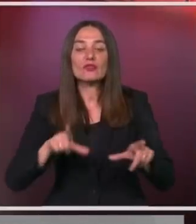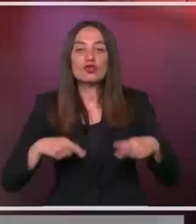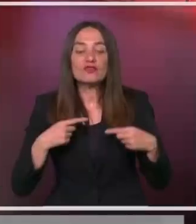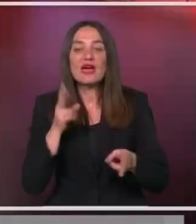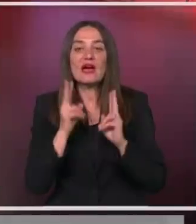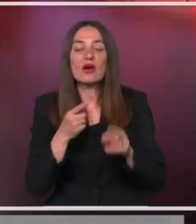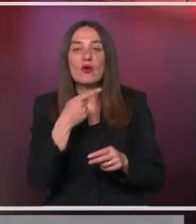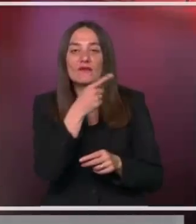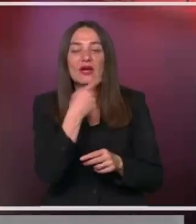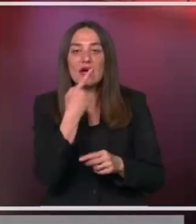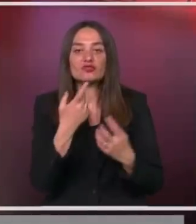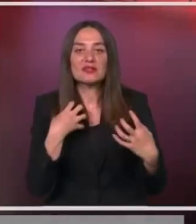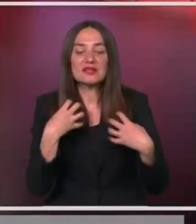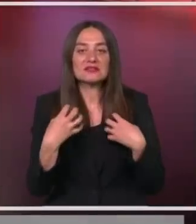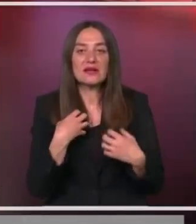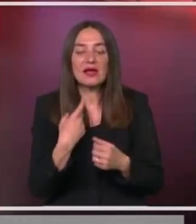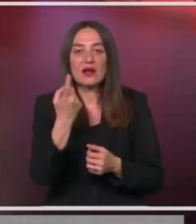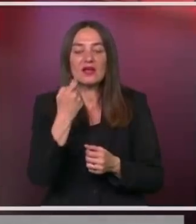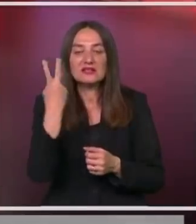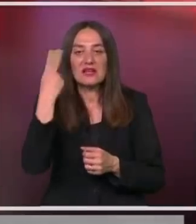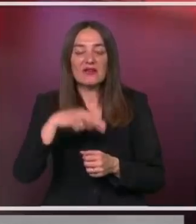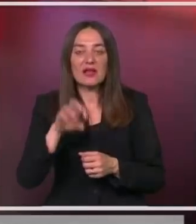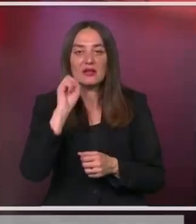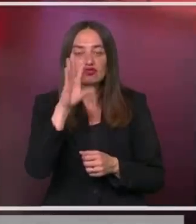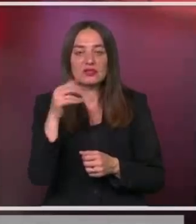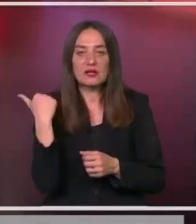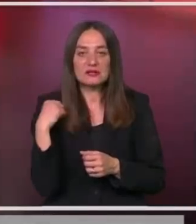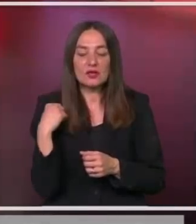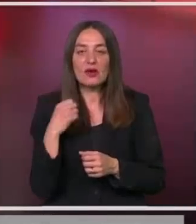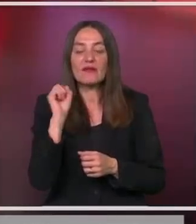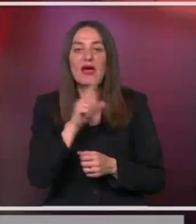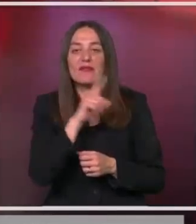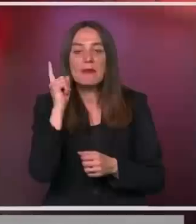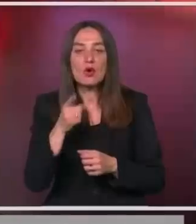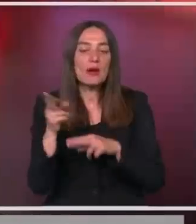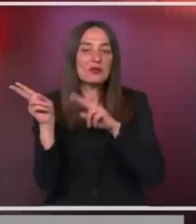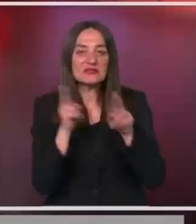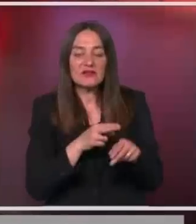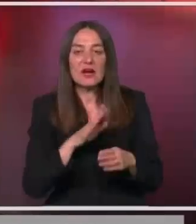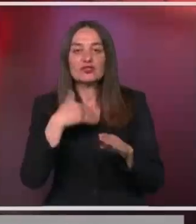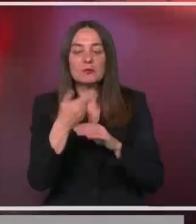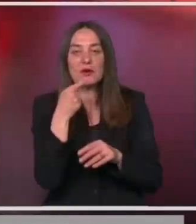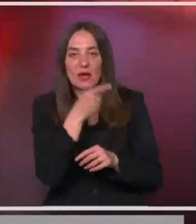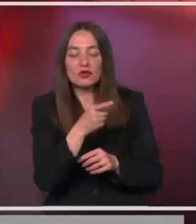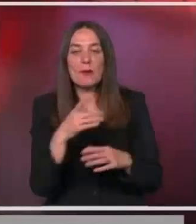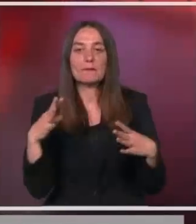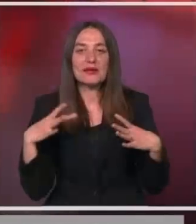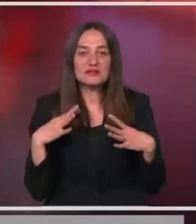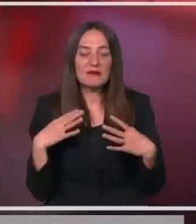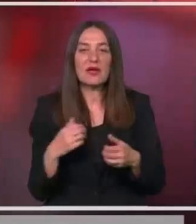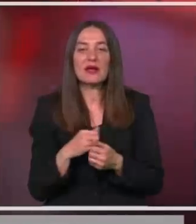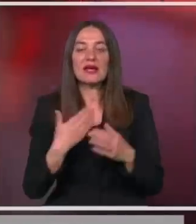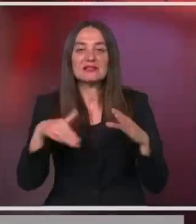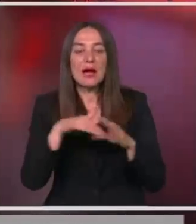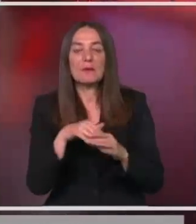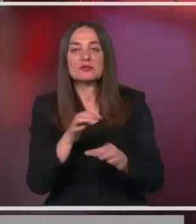vi kažete, taj scenario iz 2014. godine, da ne moramo da se vraćamo onda na to da penzioneri i